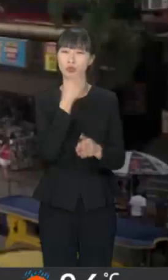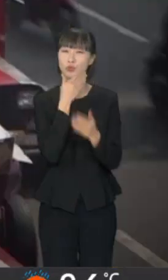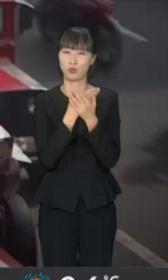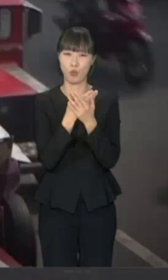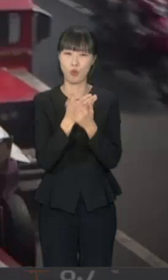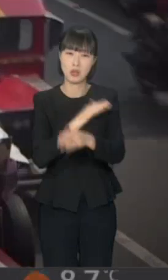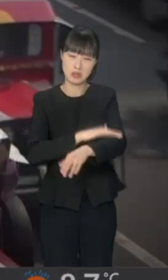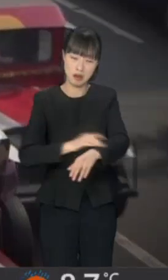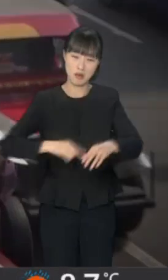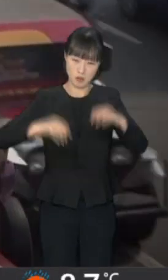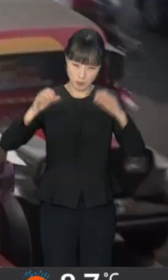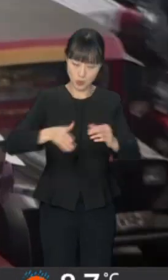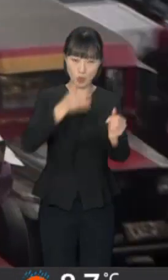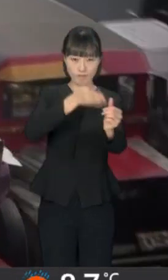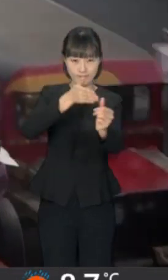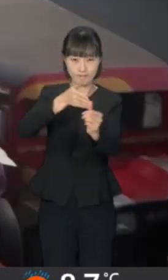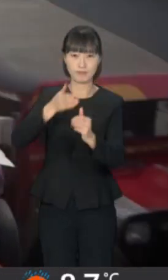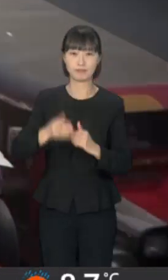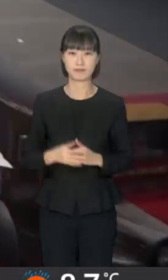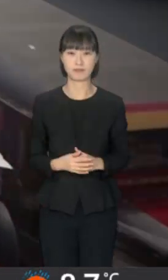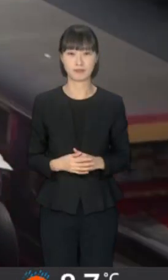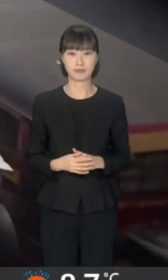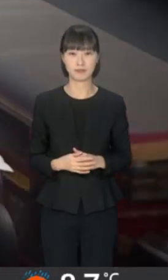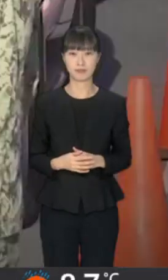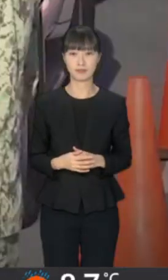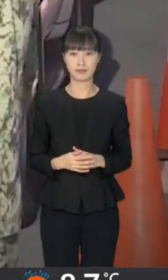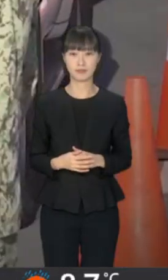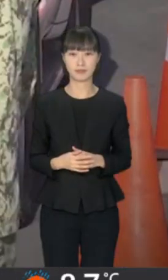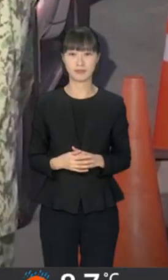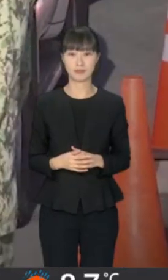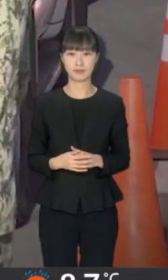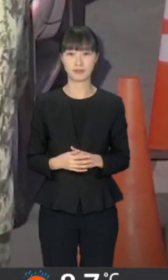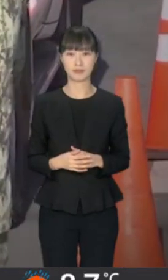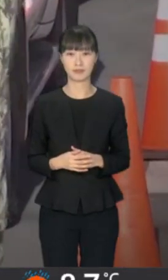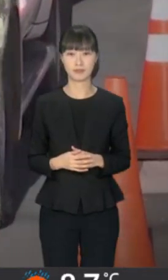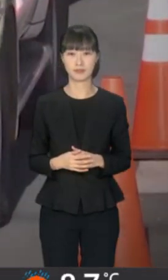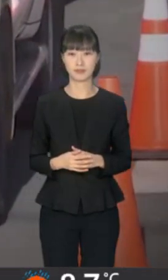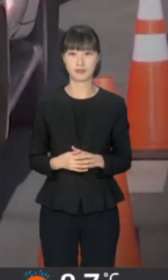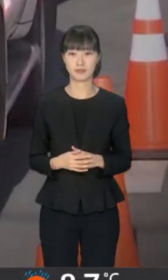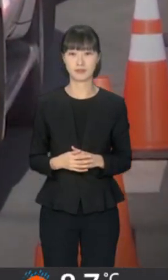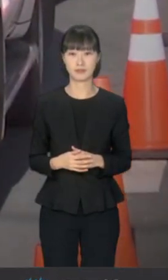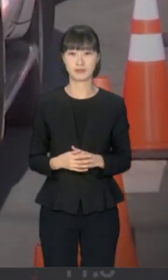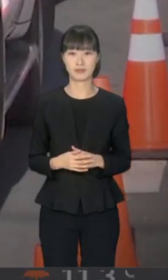적극적인 협조를 당부한다고 강조했습니다 연합뉴스 t 이상현입니다